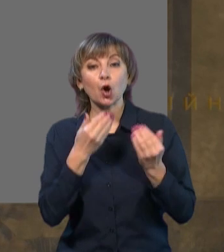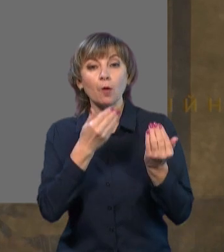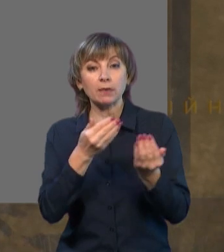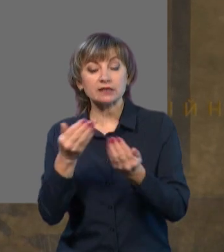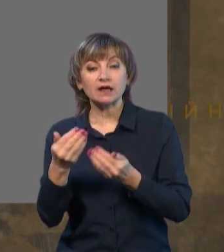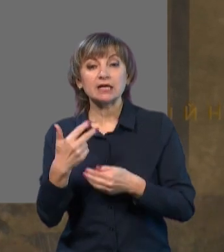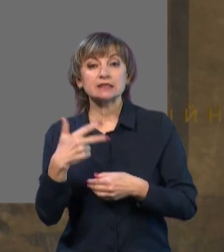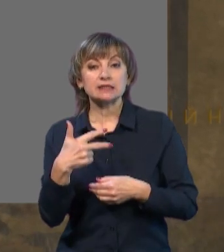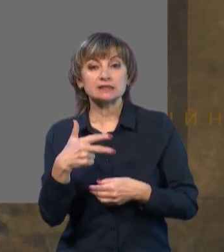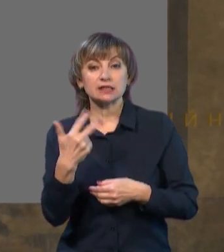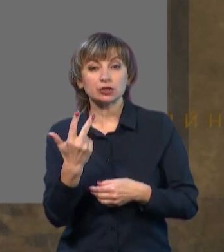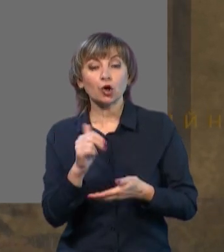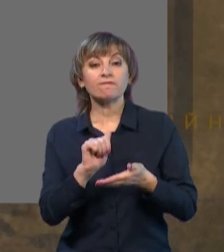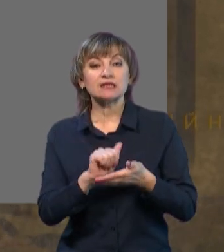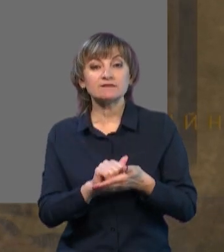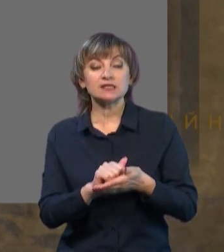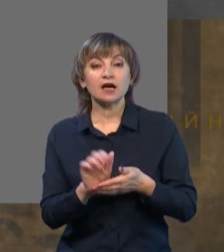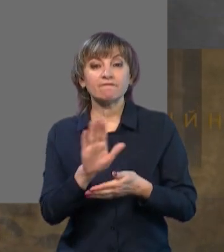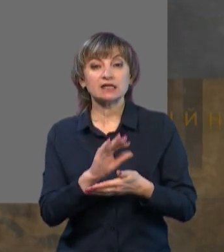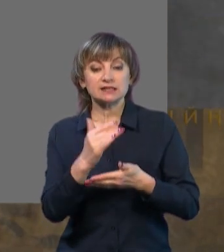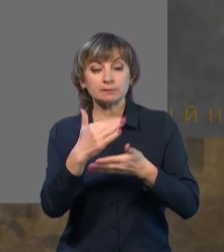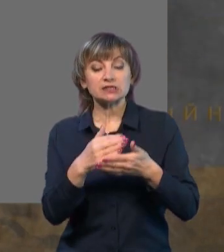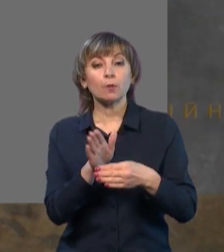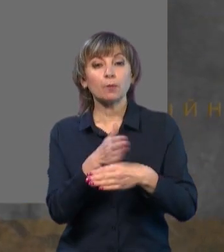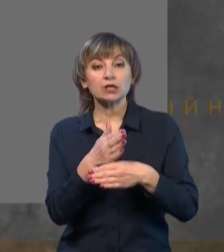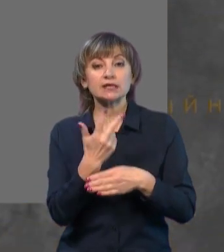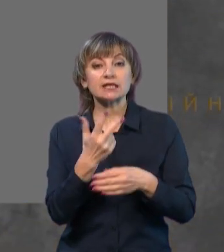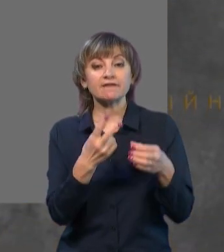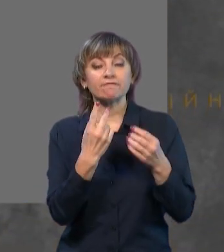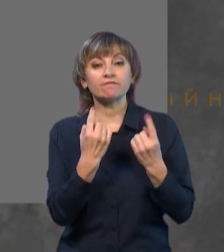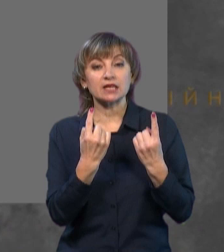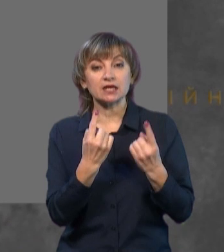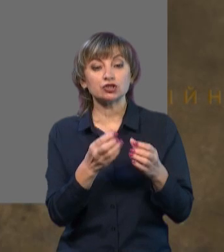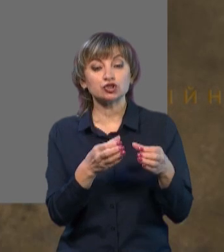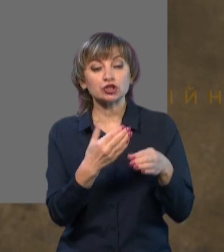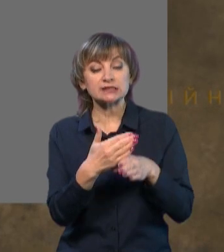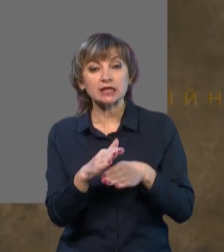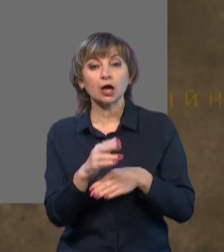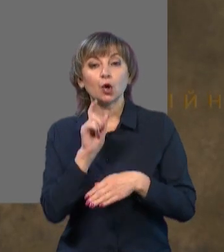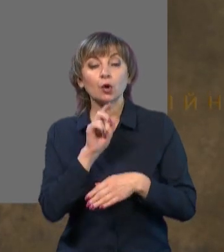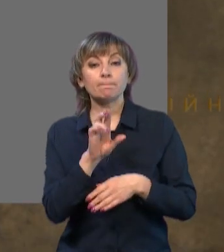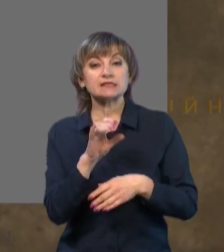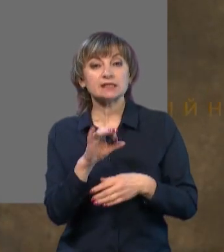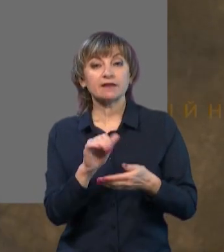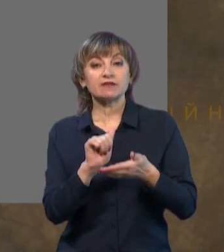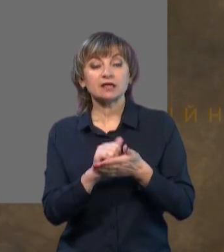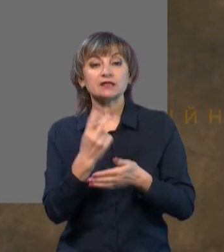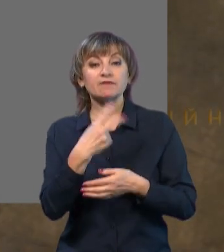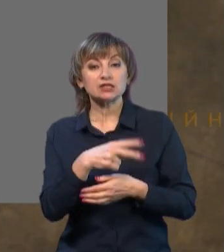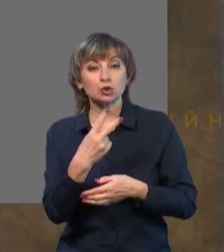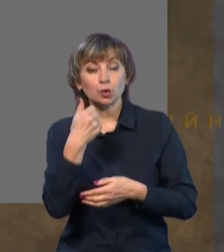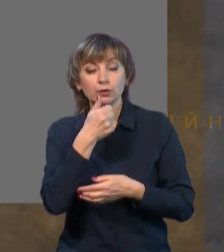опитування 33 видавців. Увесь список поділили на три великі частини. Українські бестселери видавців 2022